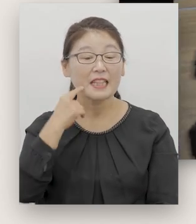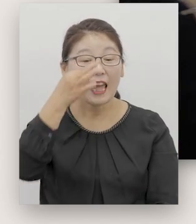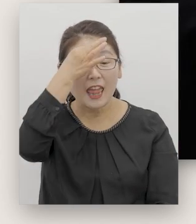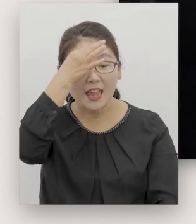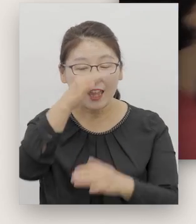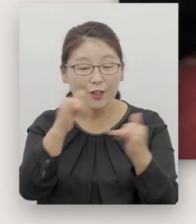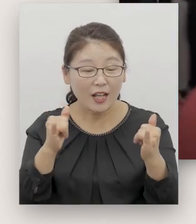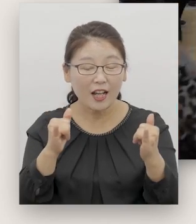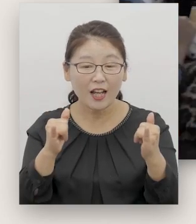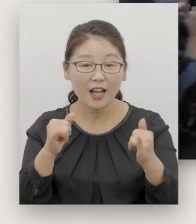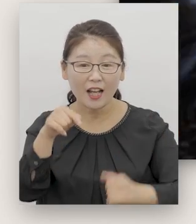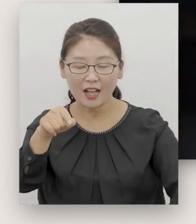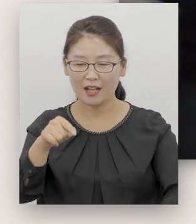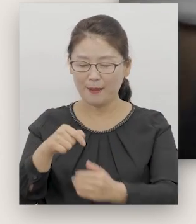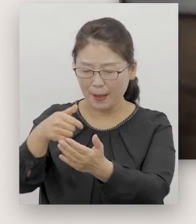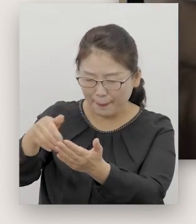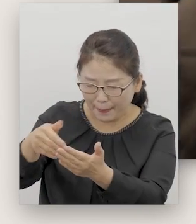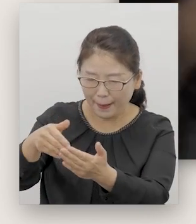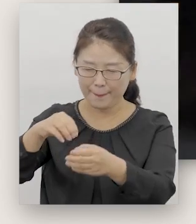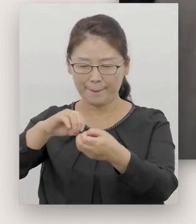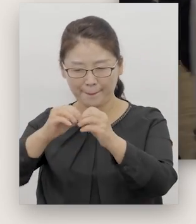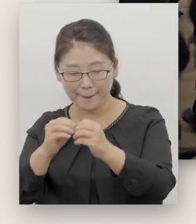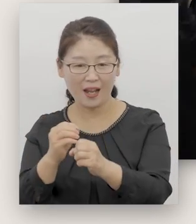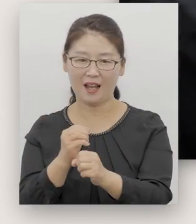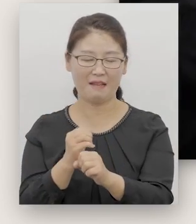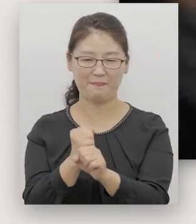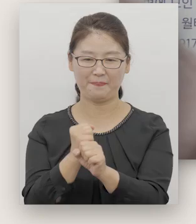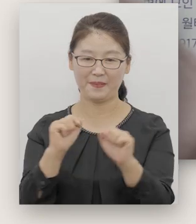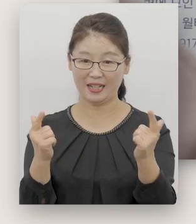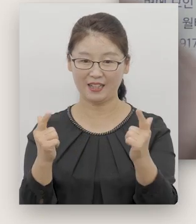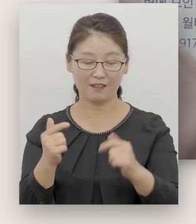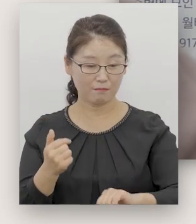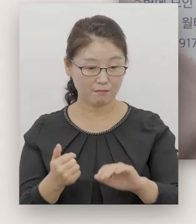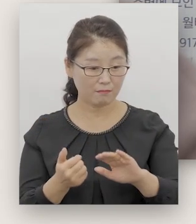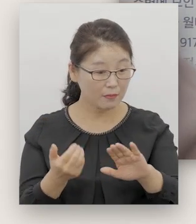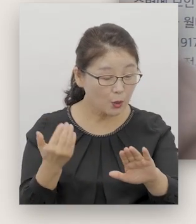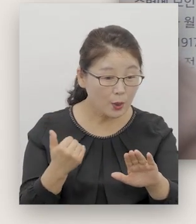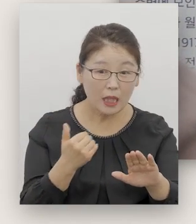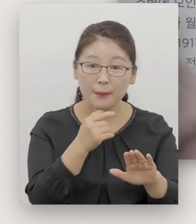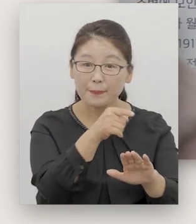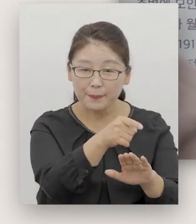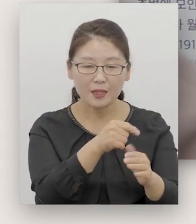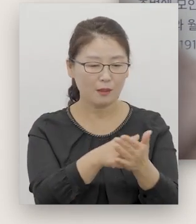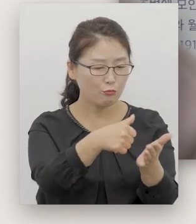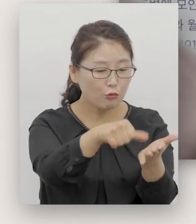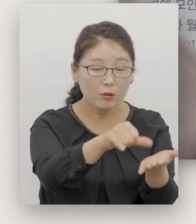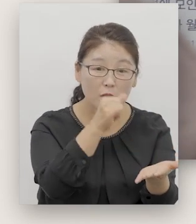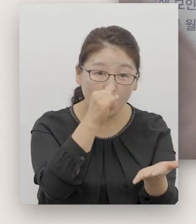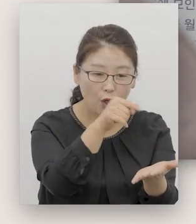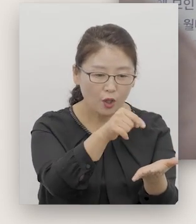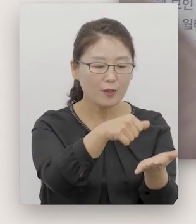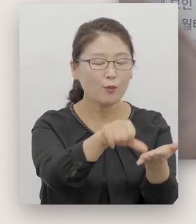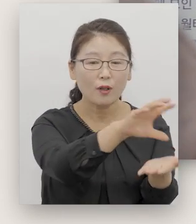아니고 기존에 있는 다른 용도의 어떤 기능을 갖고 있는 기성품을 예술의 컨텍스트를 가져와서 예술품을 만든다.